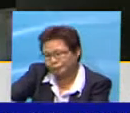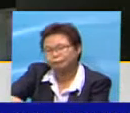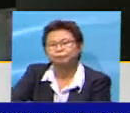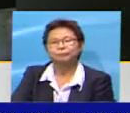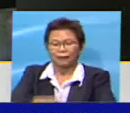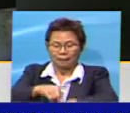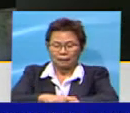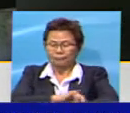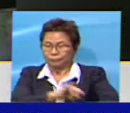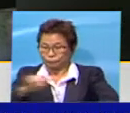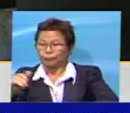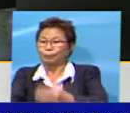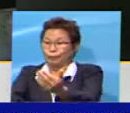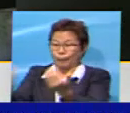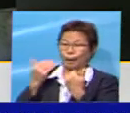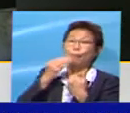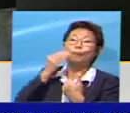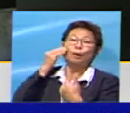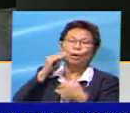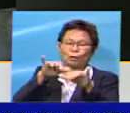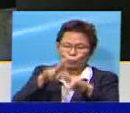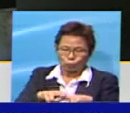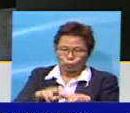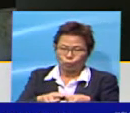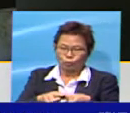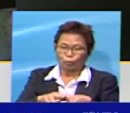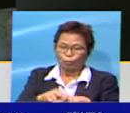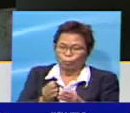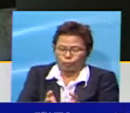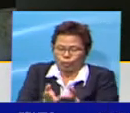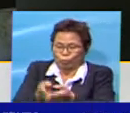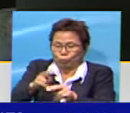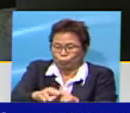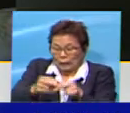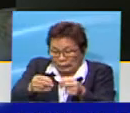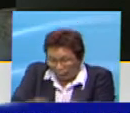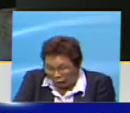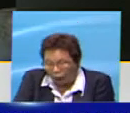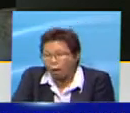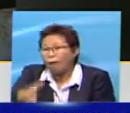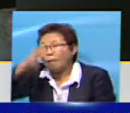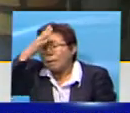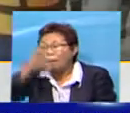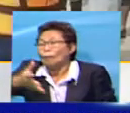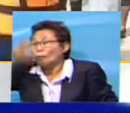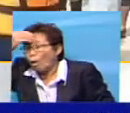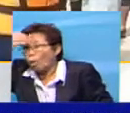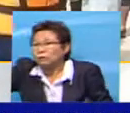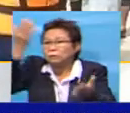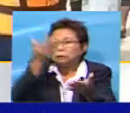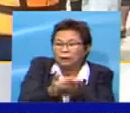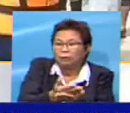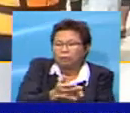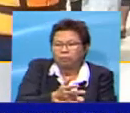semasa dalam perjalanan pulang ke bangsa dikatakan duduk atas boombot kehilangannya hanya diterima pemangsa sebaik tiba di